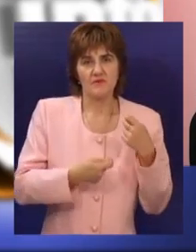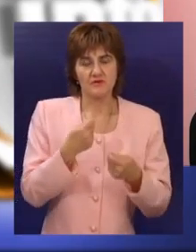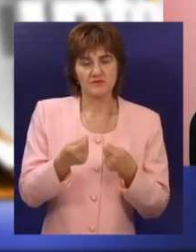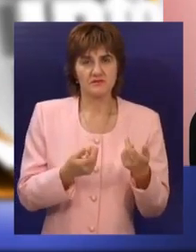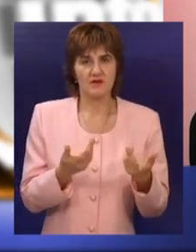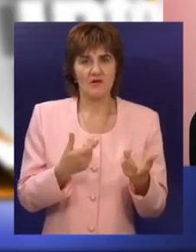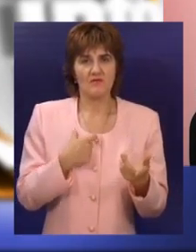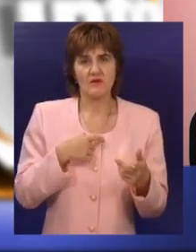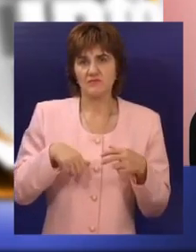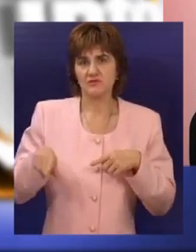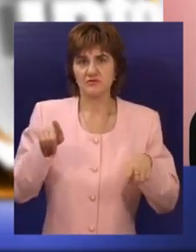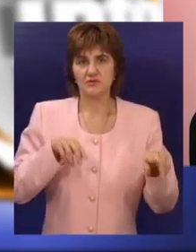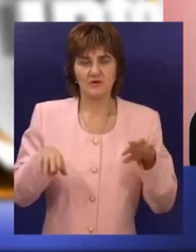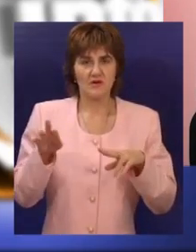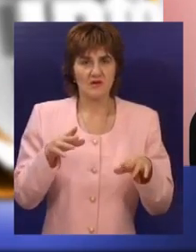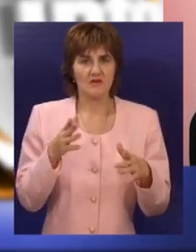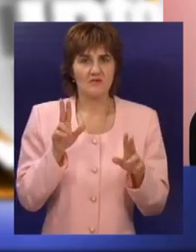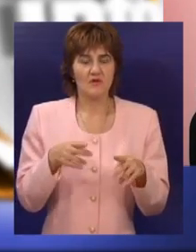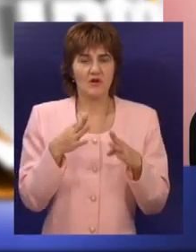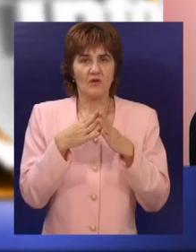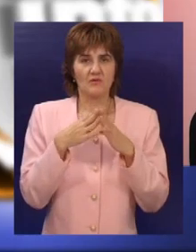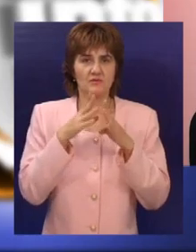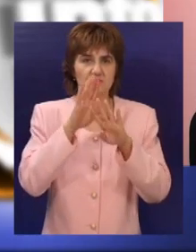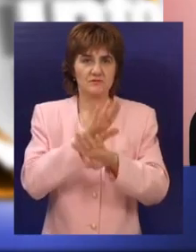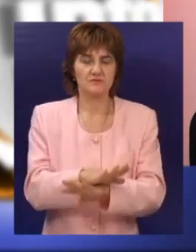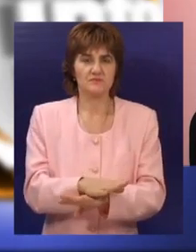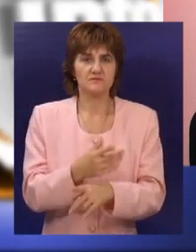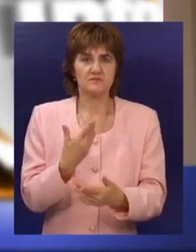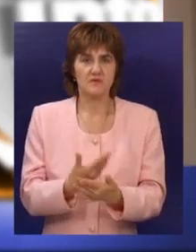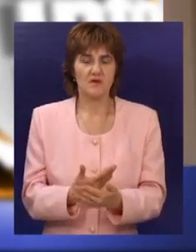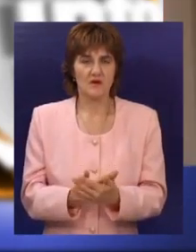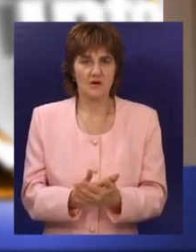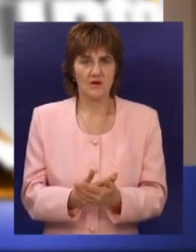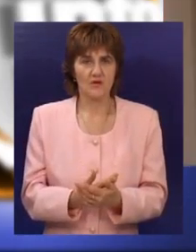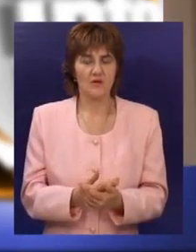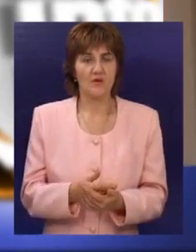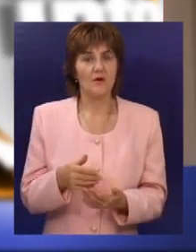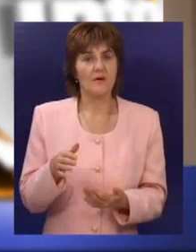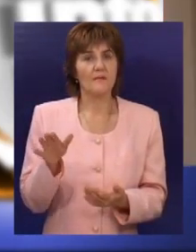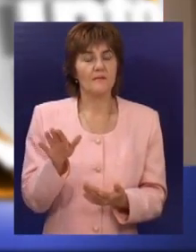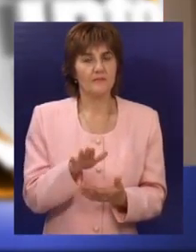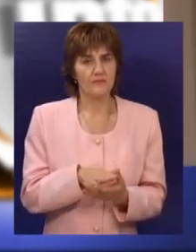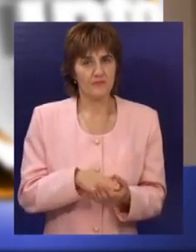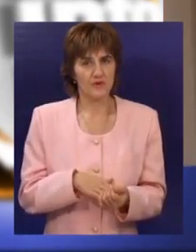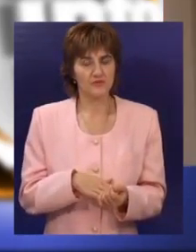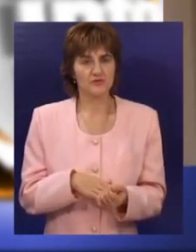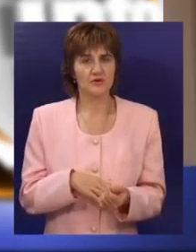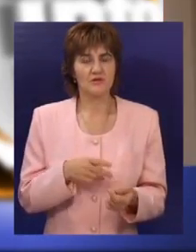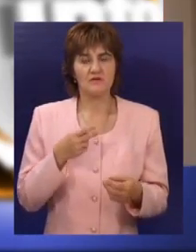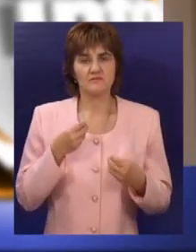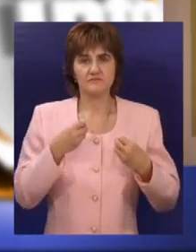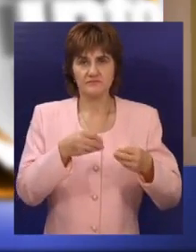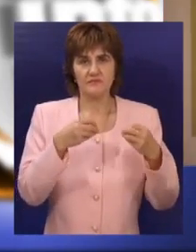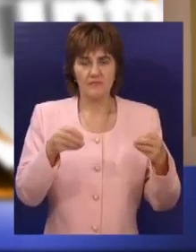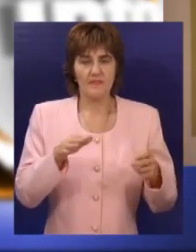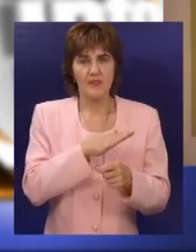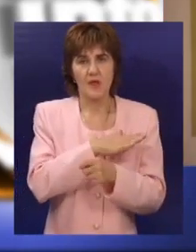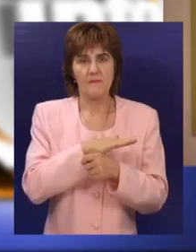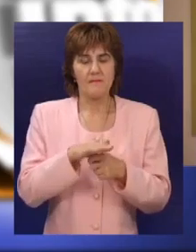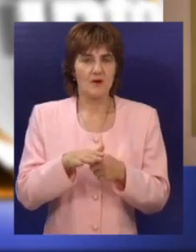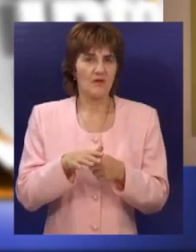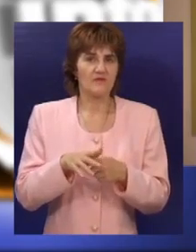kretanje i u tom smislu postaju potpuno zavisne od nasilnika. U Srbiji počinje kampanja 16 dana